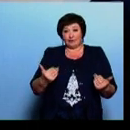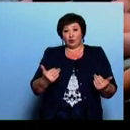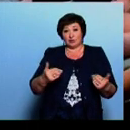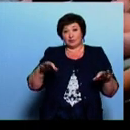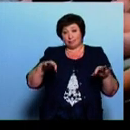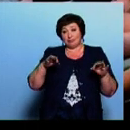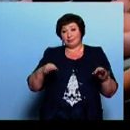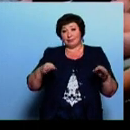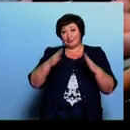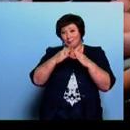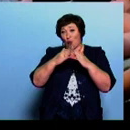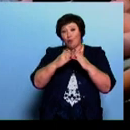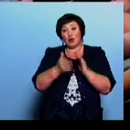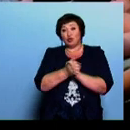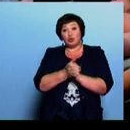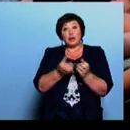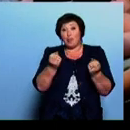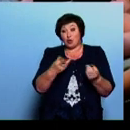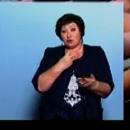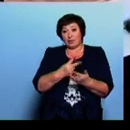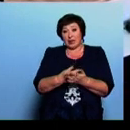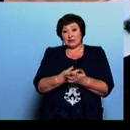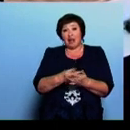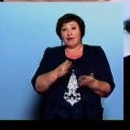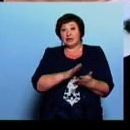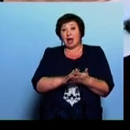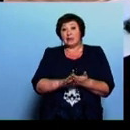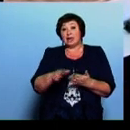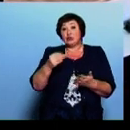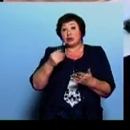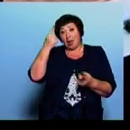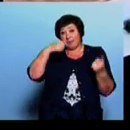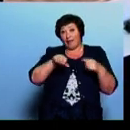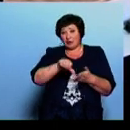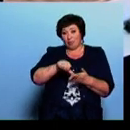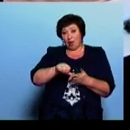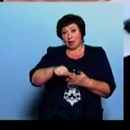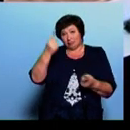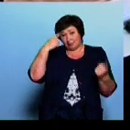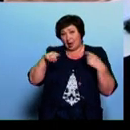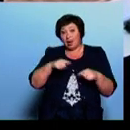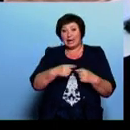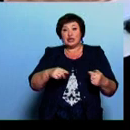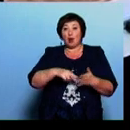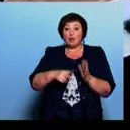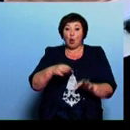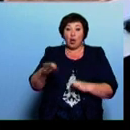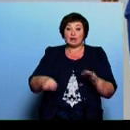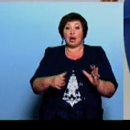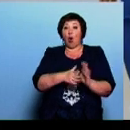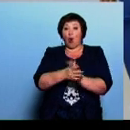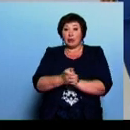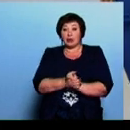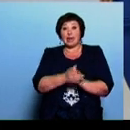имениннике. Сегодня Дом дружбы не просто предоставляет площадки, а сам выступает инициатором различных проектов с акцентом на объединение. Таким стал